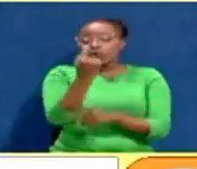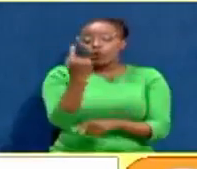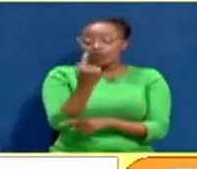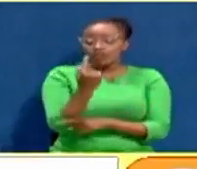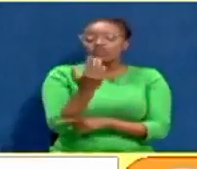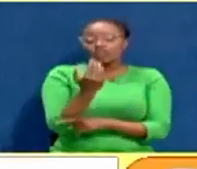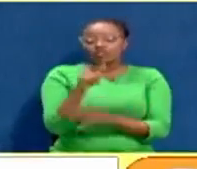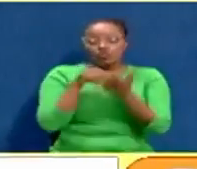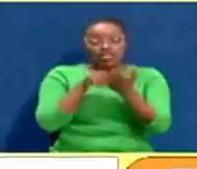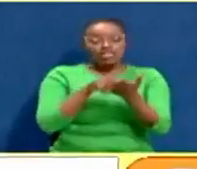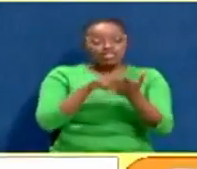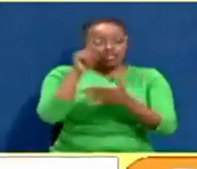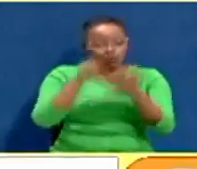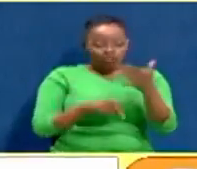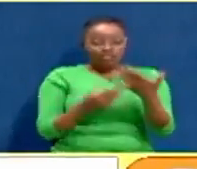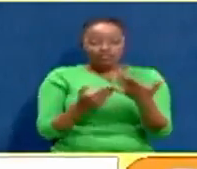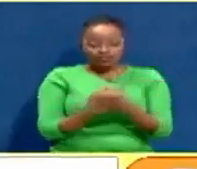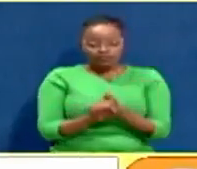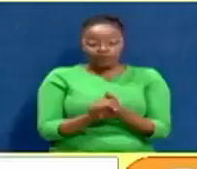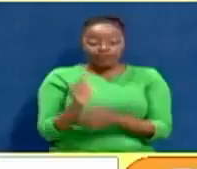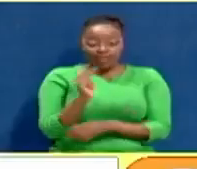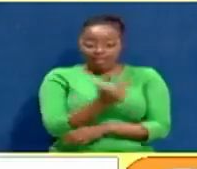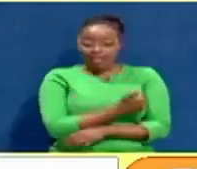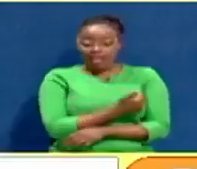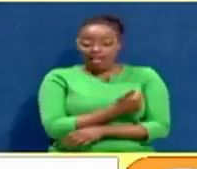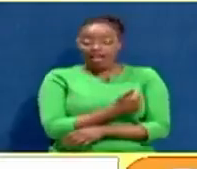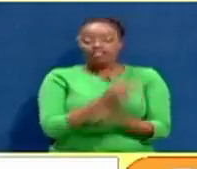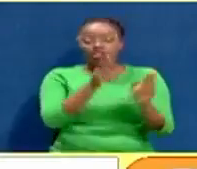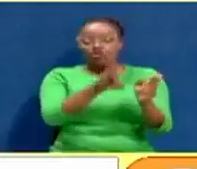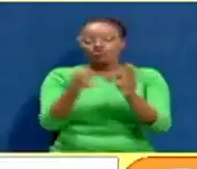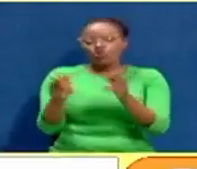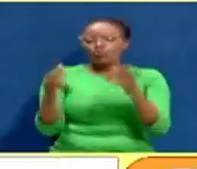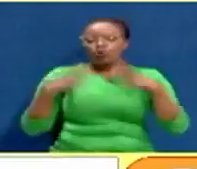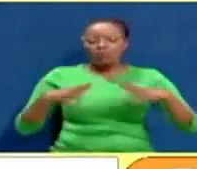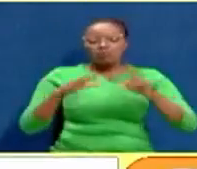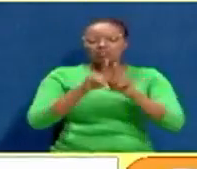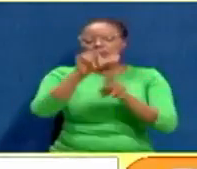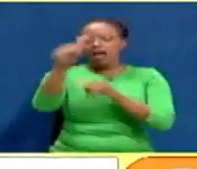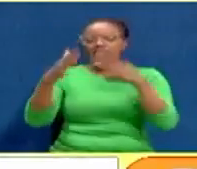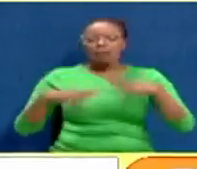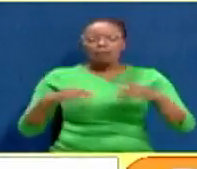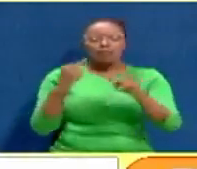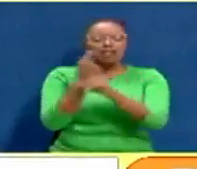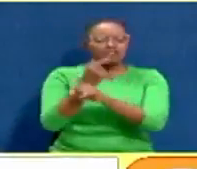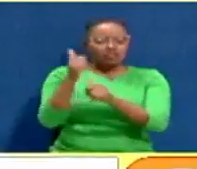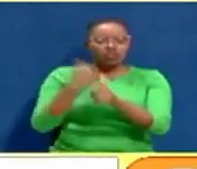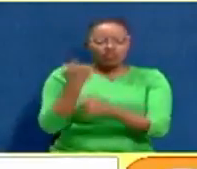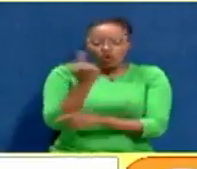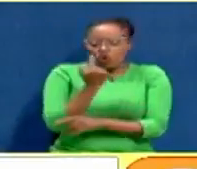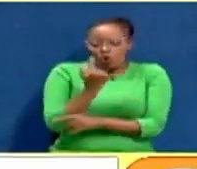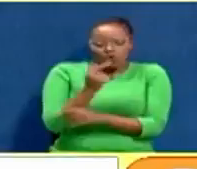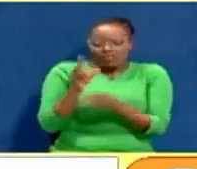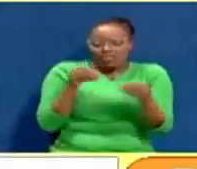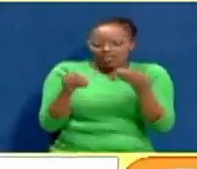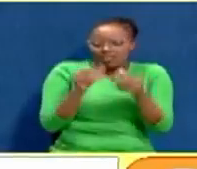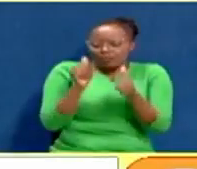ningependa mwanamisi kusisitiza sana ni kwamba sisi ni watu wa kawaida kama wale wengine. Tofauti iliyopo ni ya